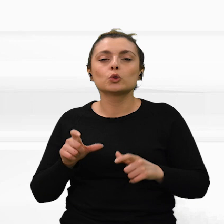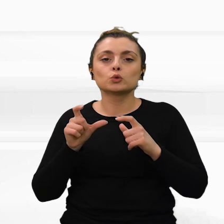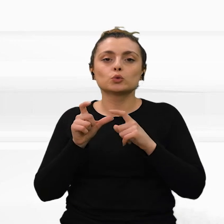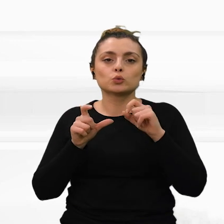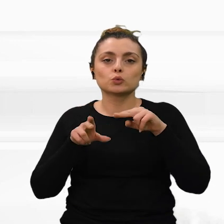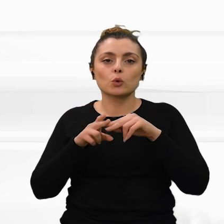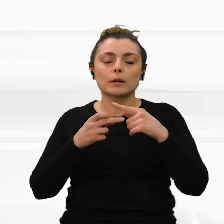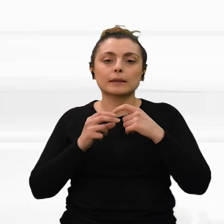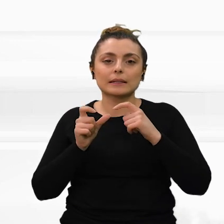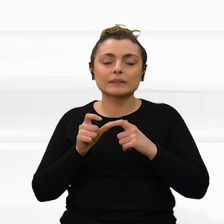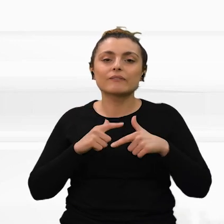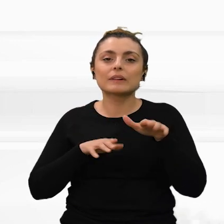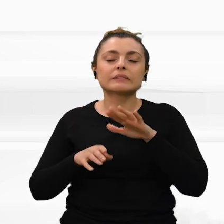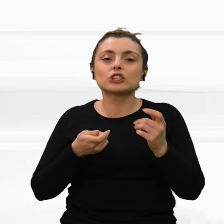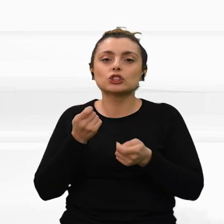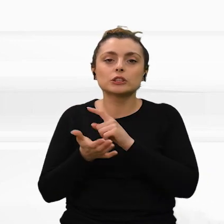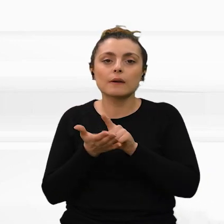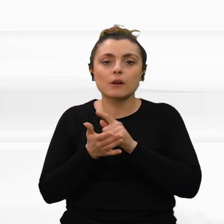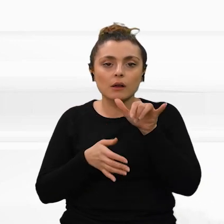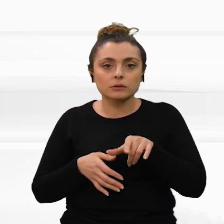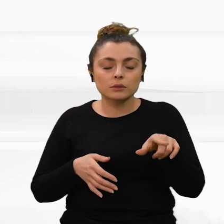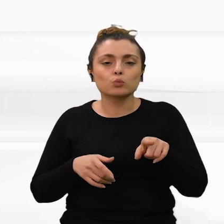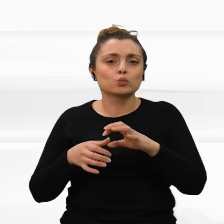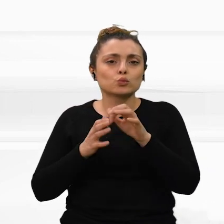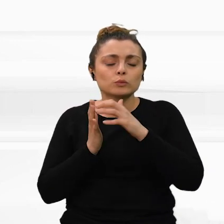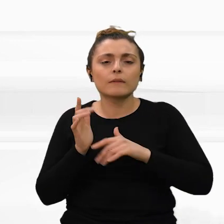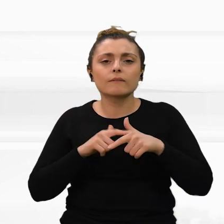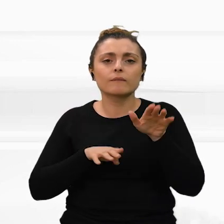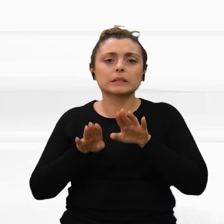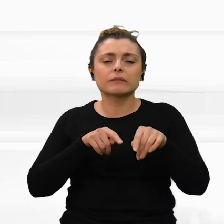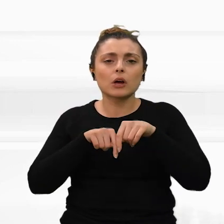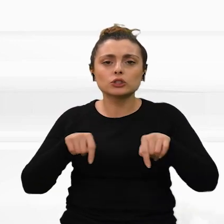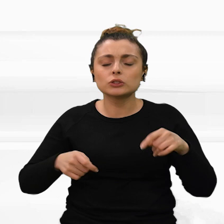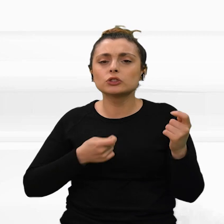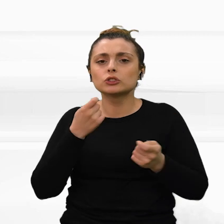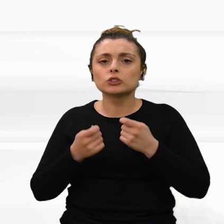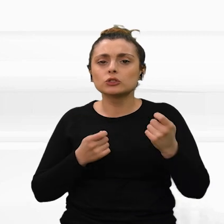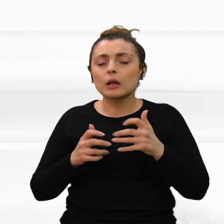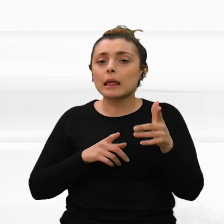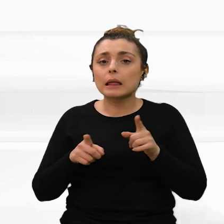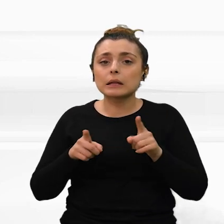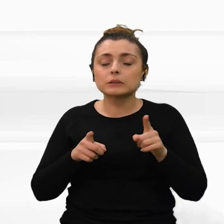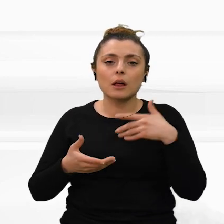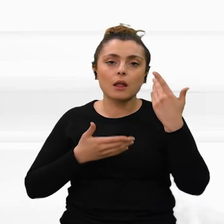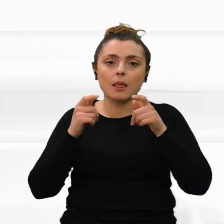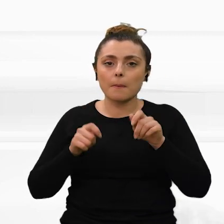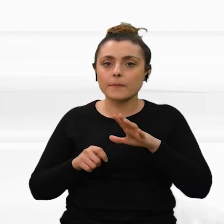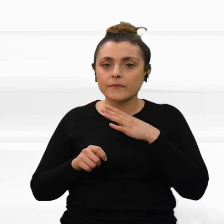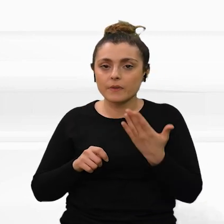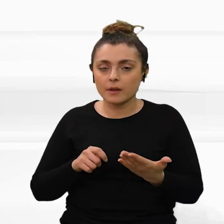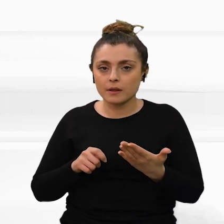Sokrates'in felsefenin işlevleri ile ilgili bir soru bu parçada felsefenin aşağıdaki işlevlerinden hangisi